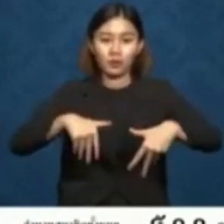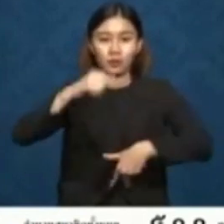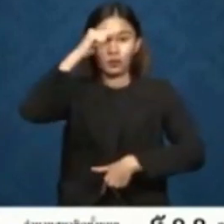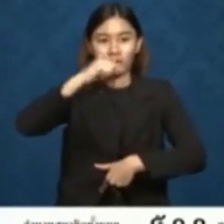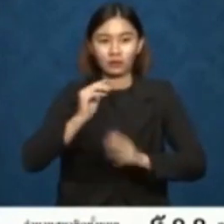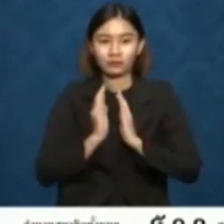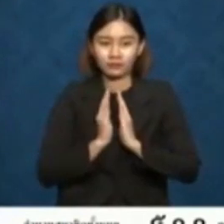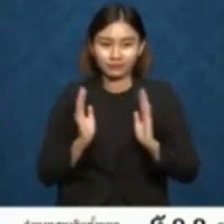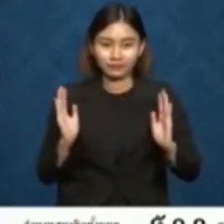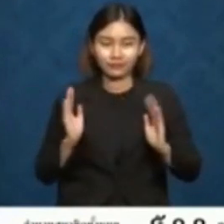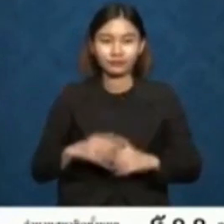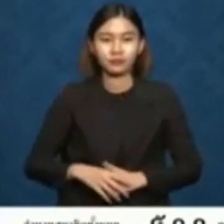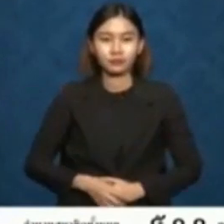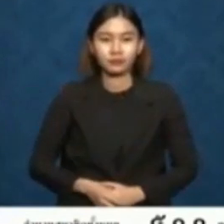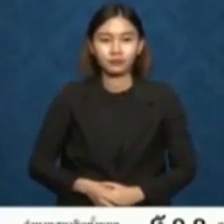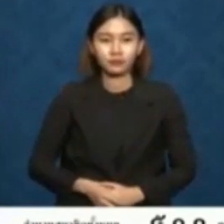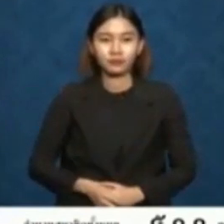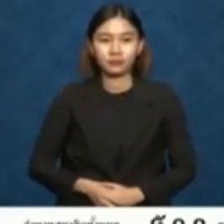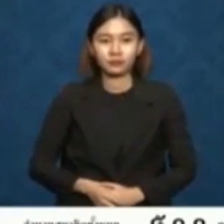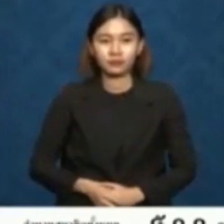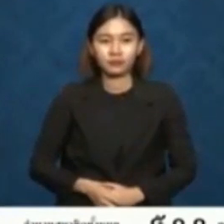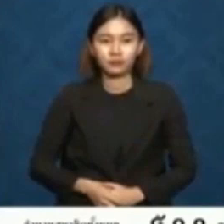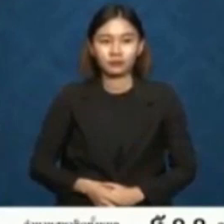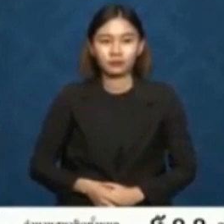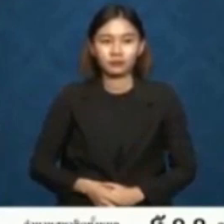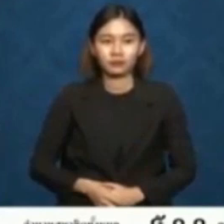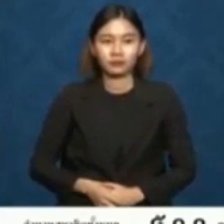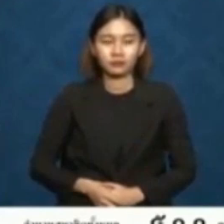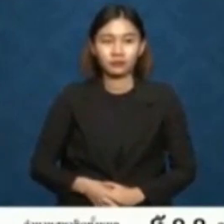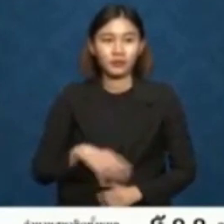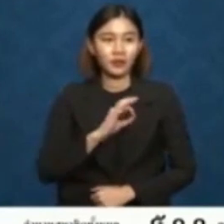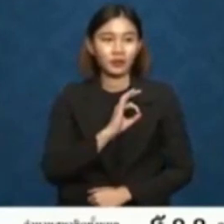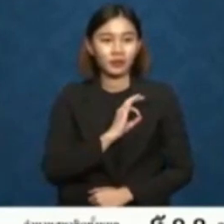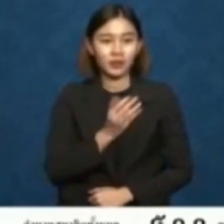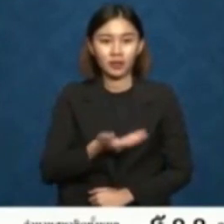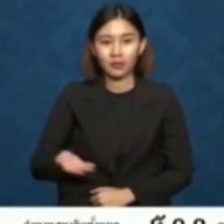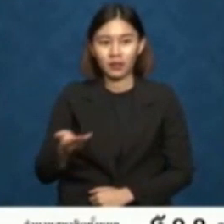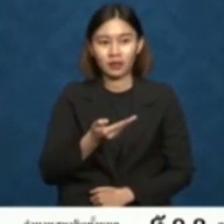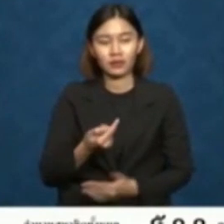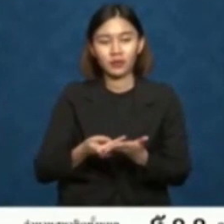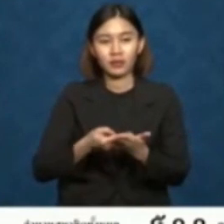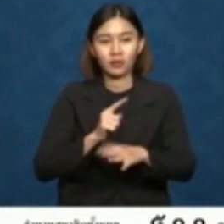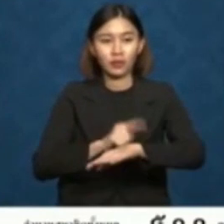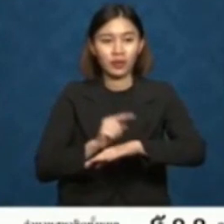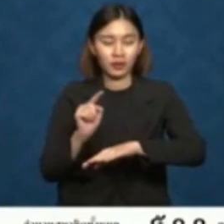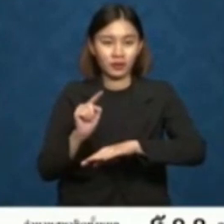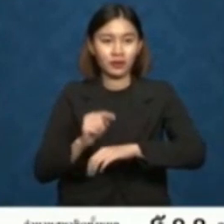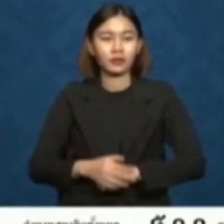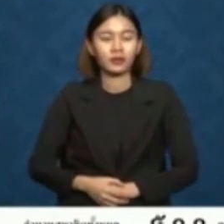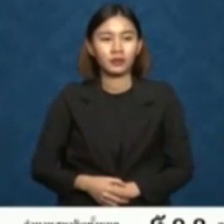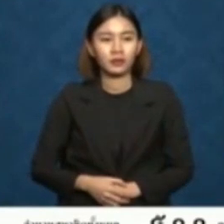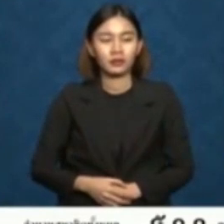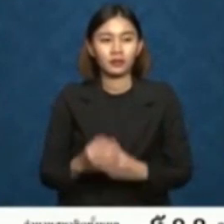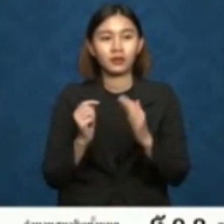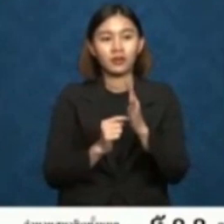กสุขของพี่น้องประชาชนคนไทยครับขอบคุณครับท่านประธาน ขอบคุณครับเพื่อนสมาชิกครับผมปรึกษาเรื่องเวลานิดเดียว